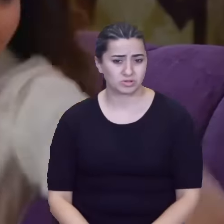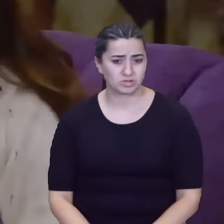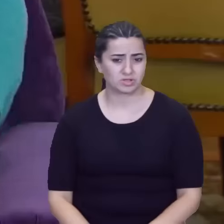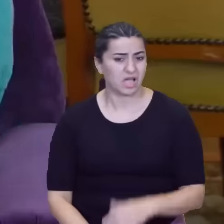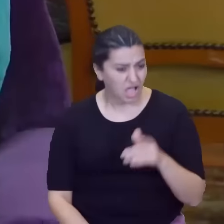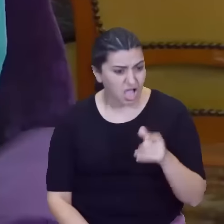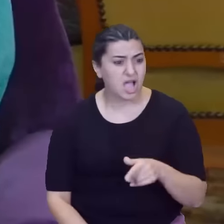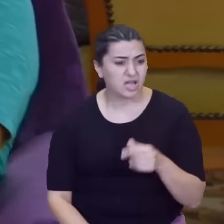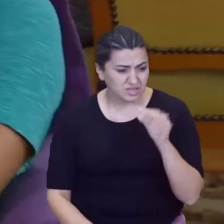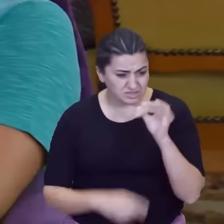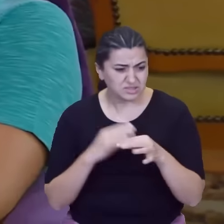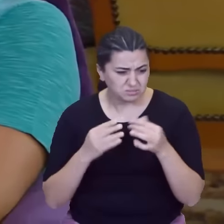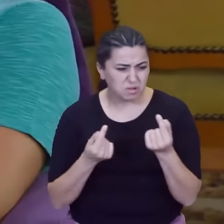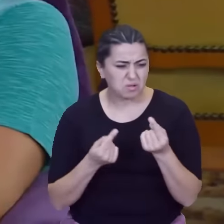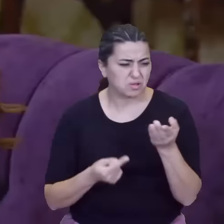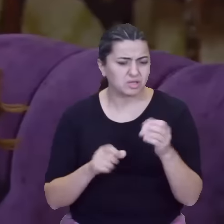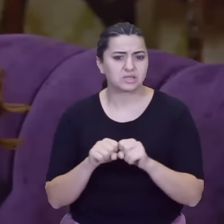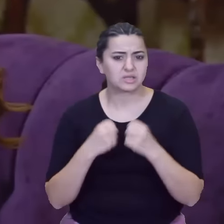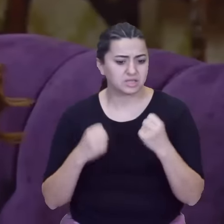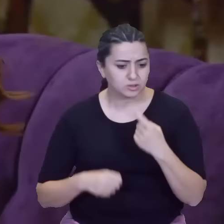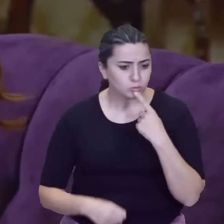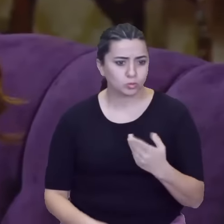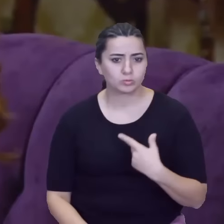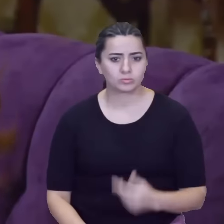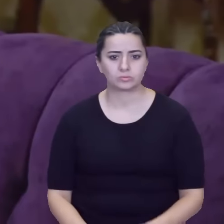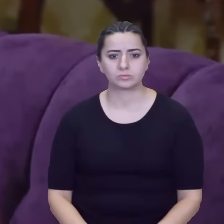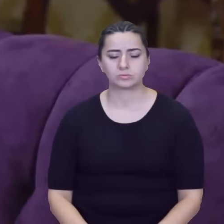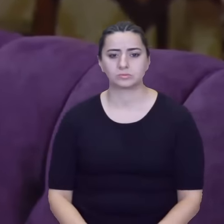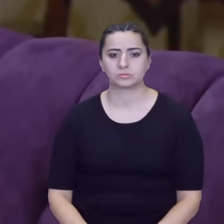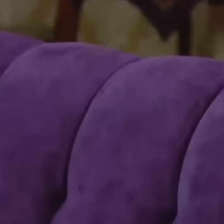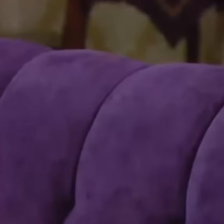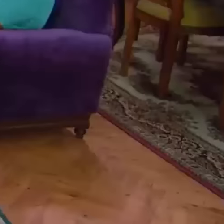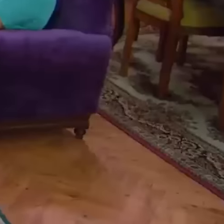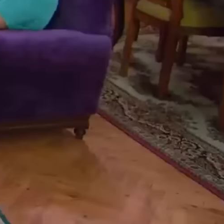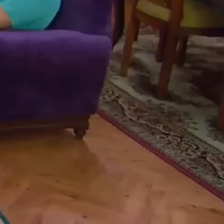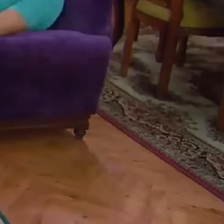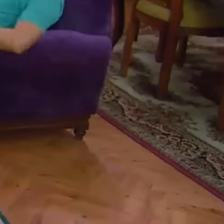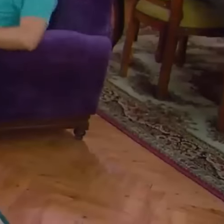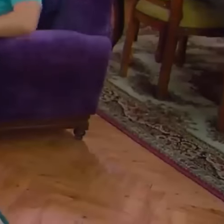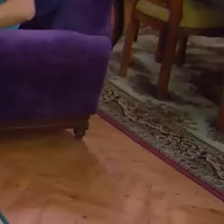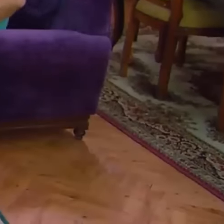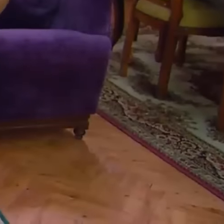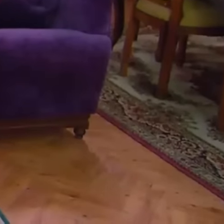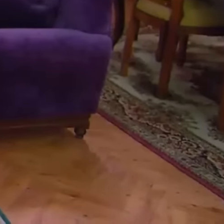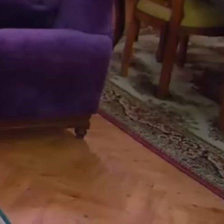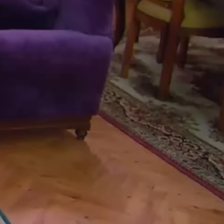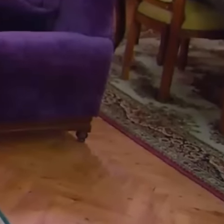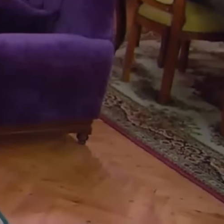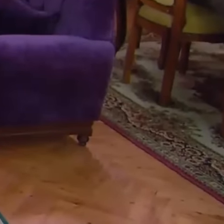sevsinler. Altı gibi incinme. Ayağın kırıldı diyorum sana. Kucağından sehpaya bıraktı çekirdek tabaklarını. Ahmet